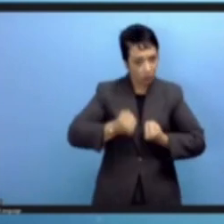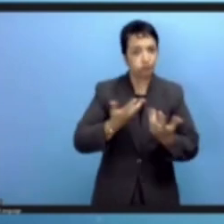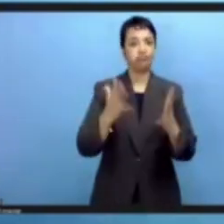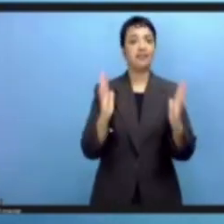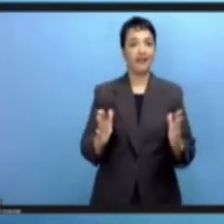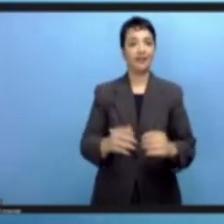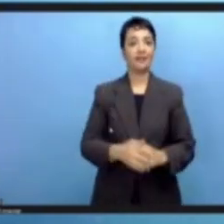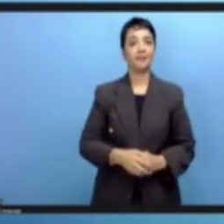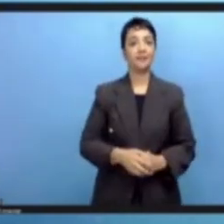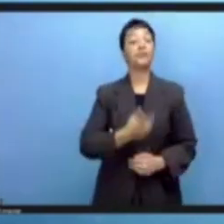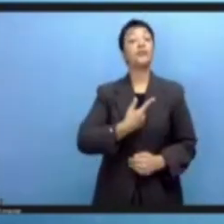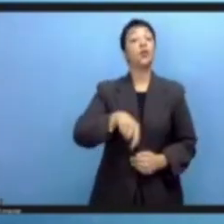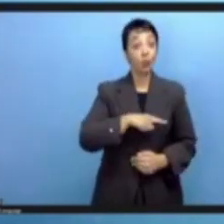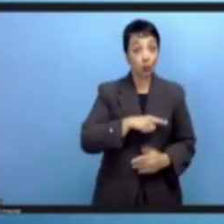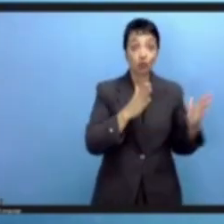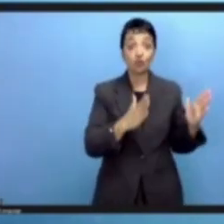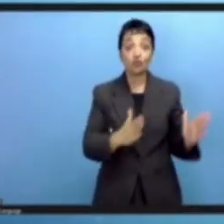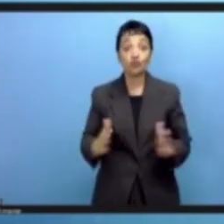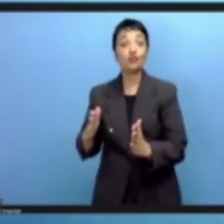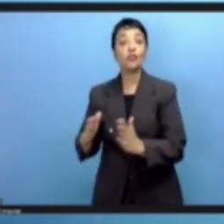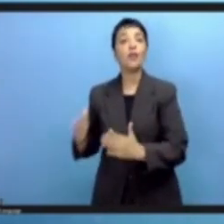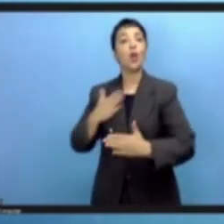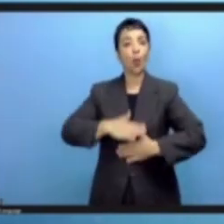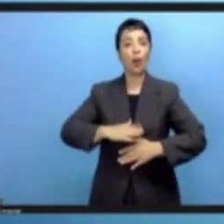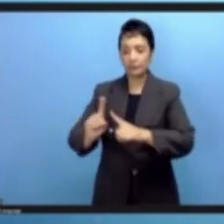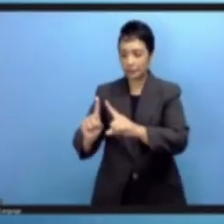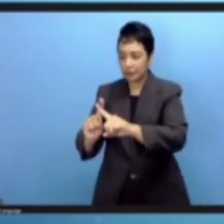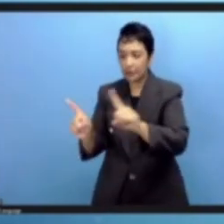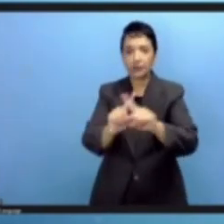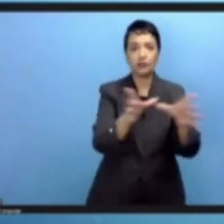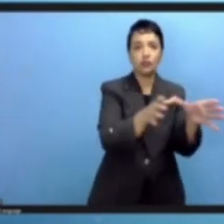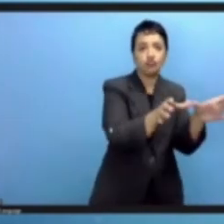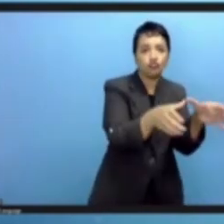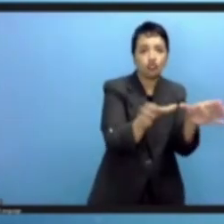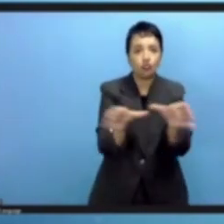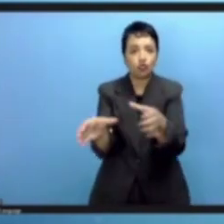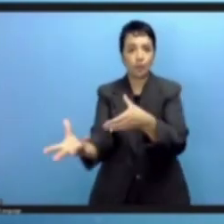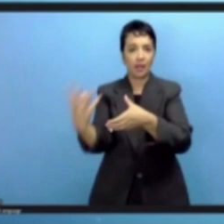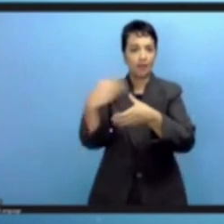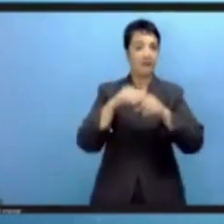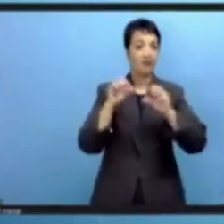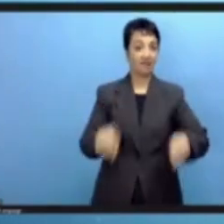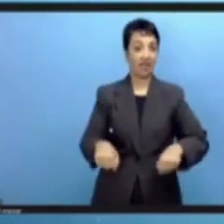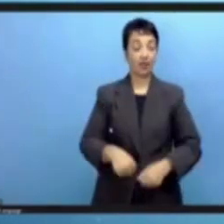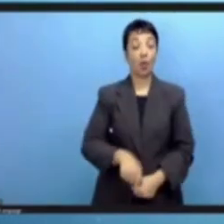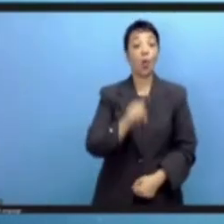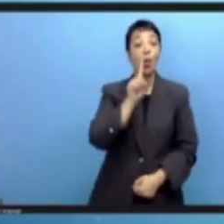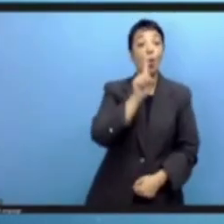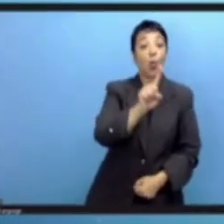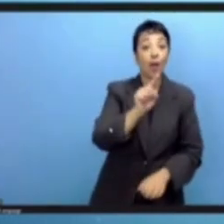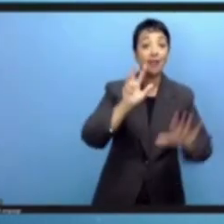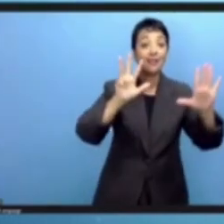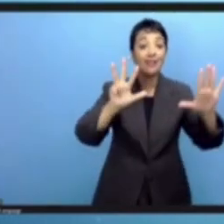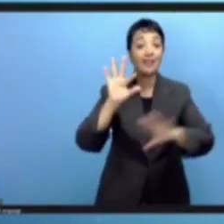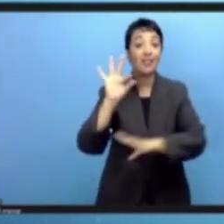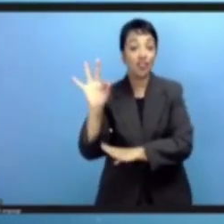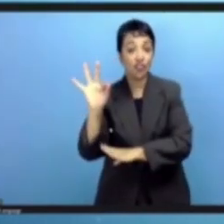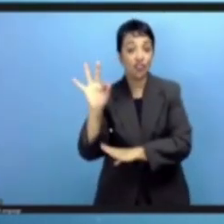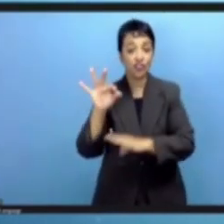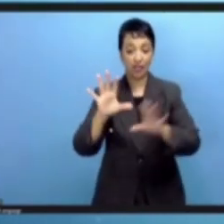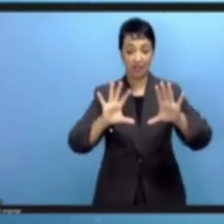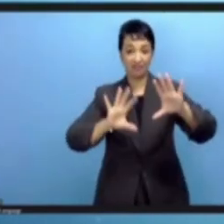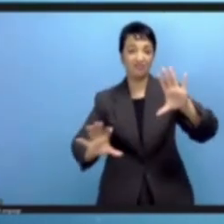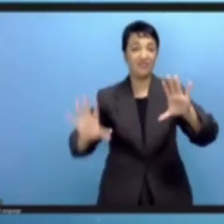l'expression. Nous avons préparé donc cette conférence, on continue à la préparer, avec donc